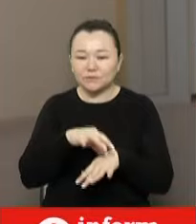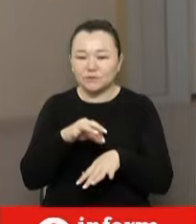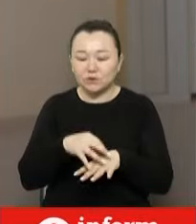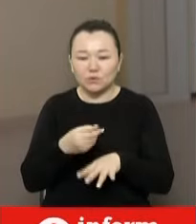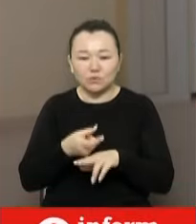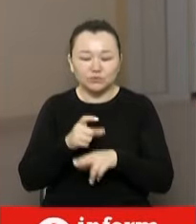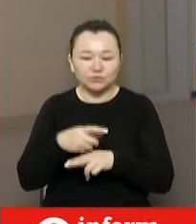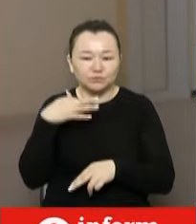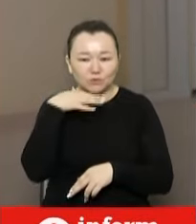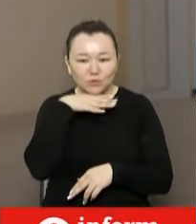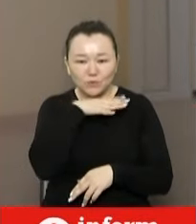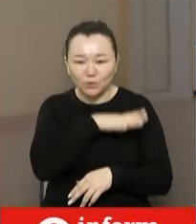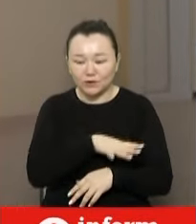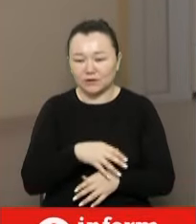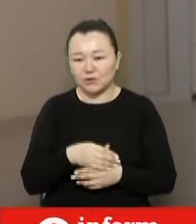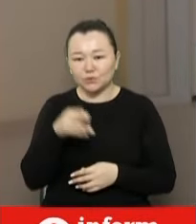Бізде